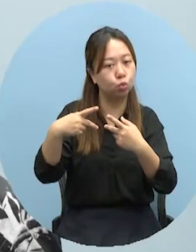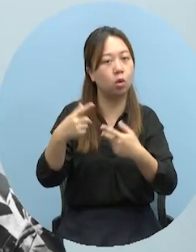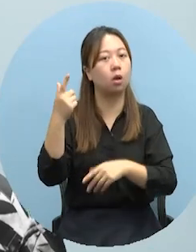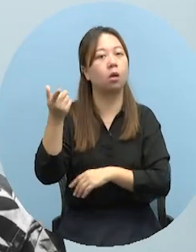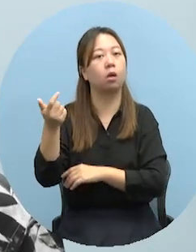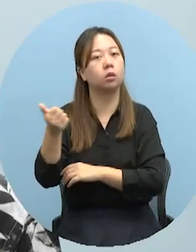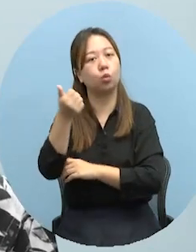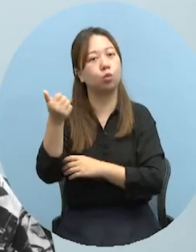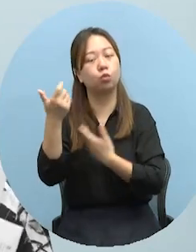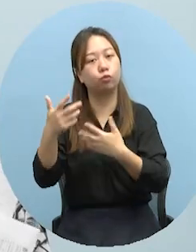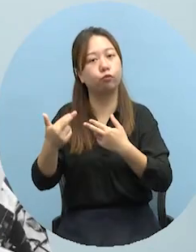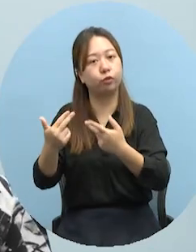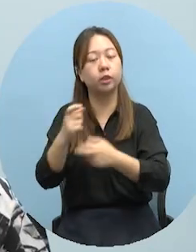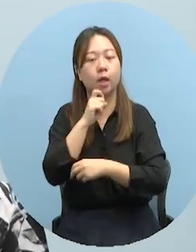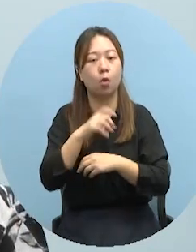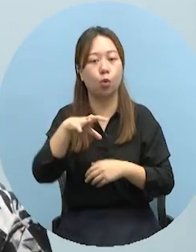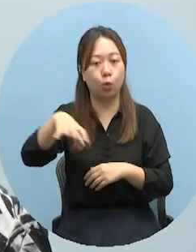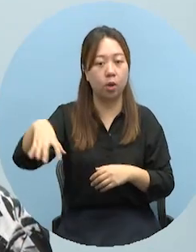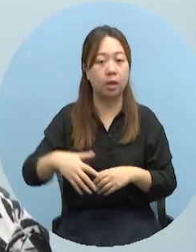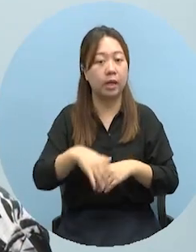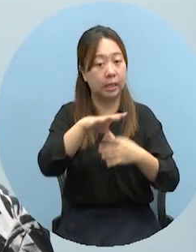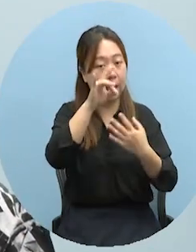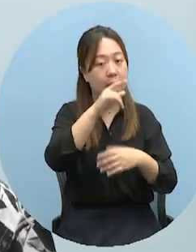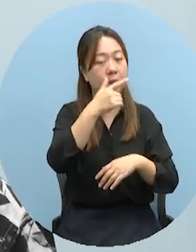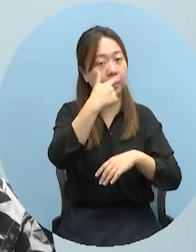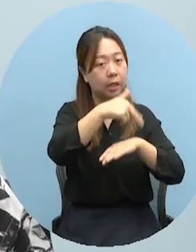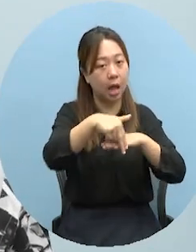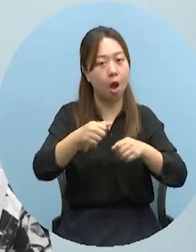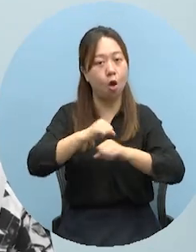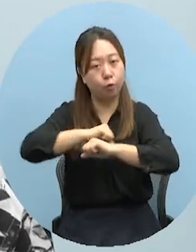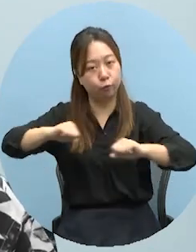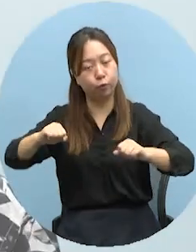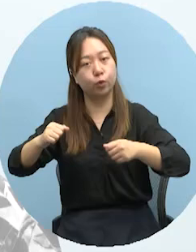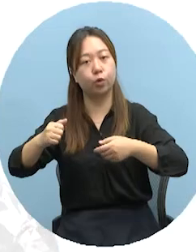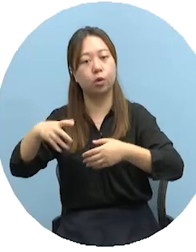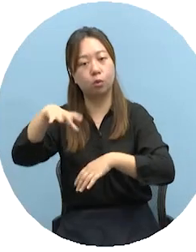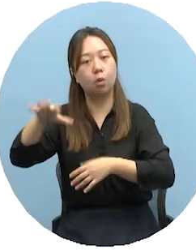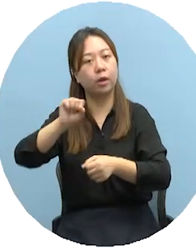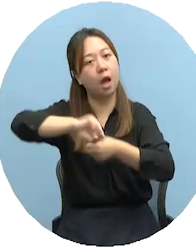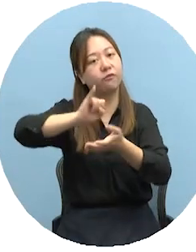區。如果選擇新界和擴展市區的呢，我們會加多些分的。